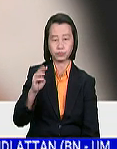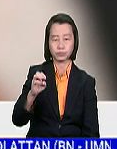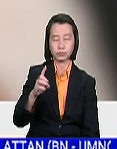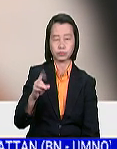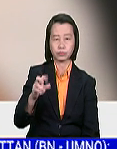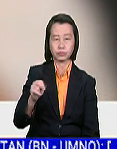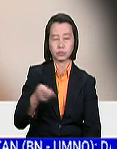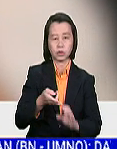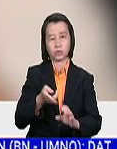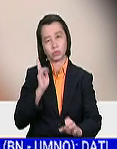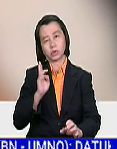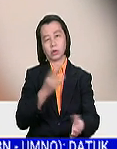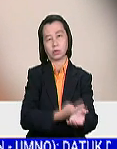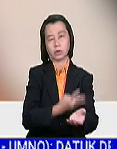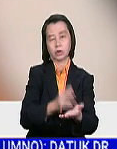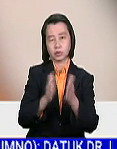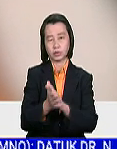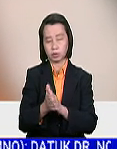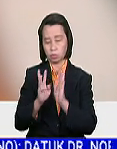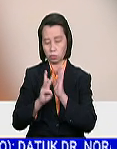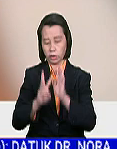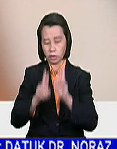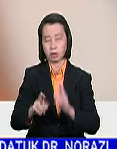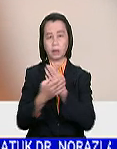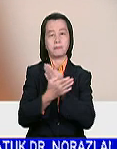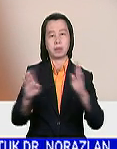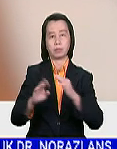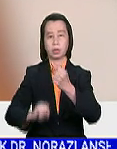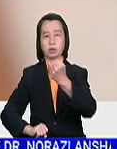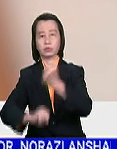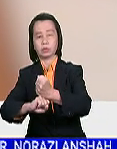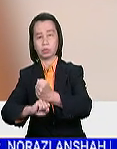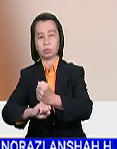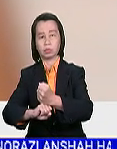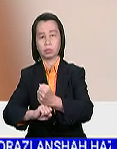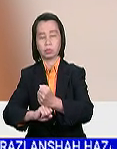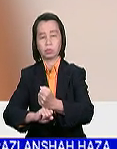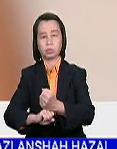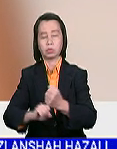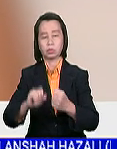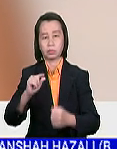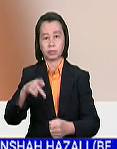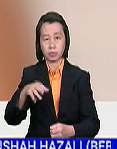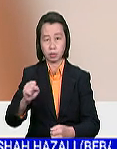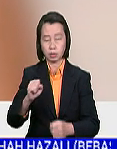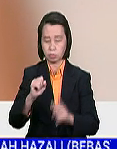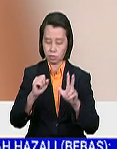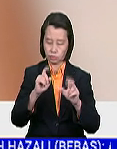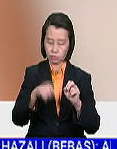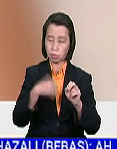keluar daripada warisan dan menjadi wakil rakyat bebas ia menyokong kerajaan gabungan rakyat Sabah pada 30 oktober lalu